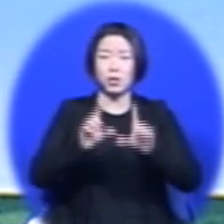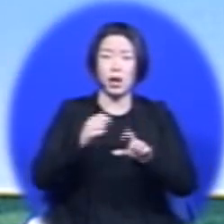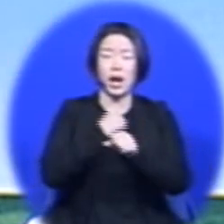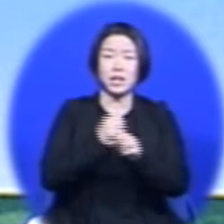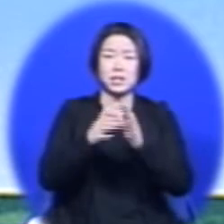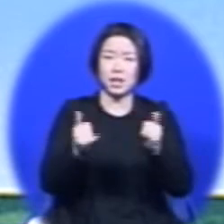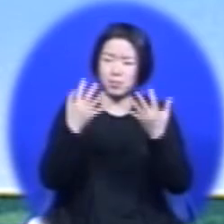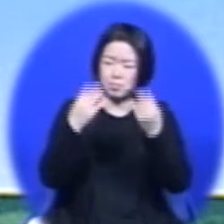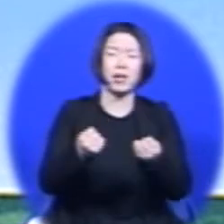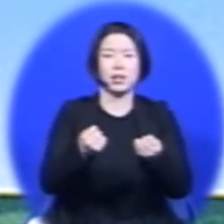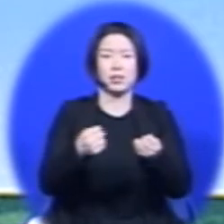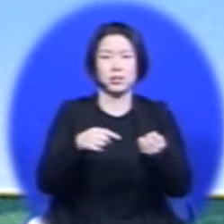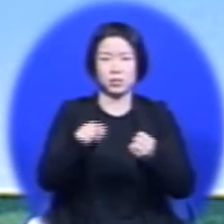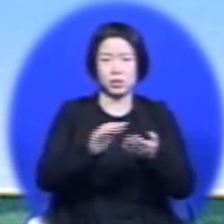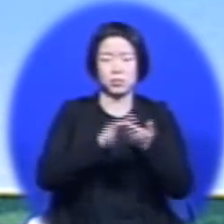것입니다.